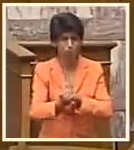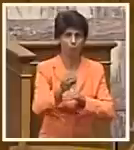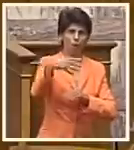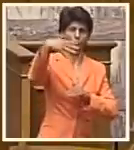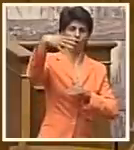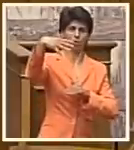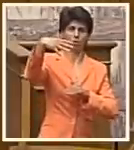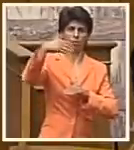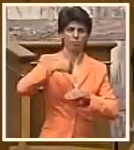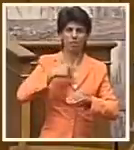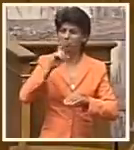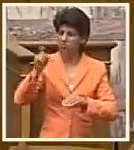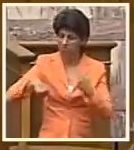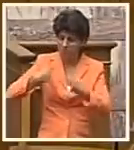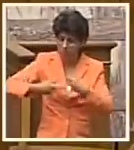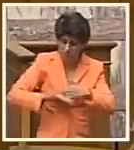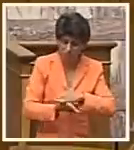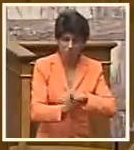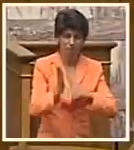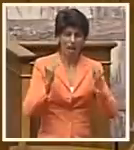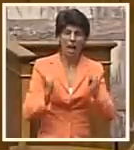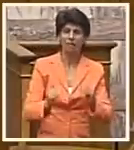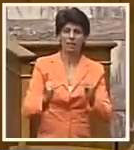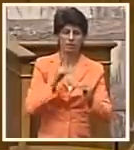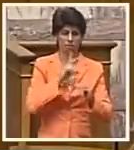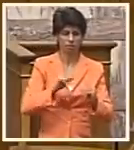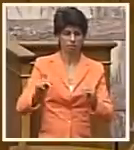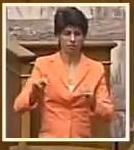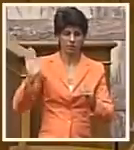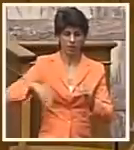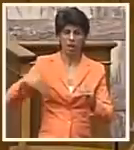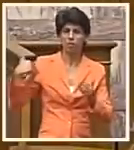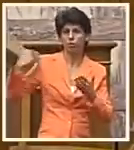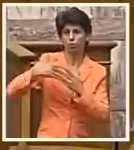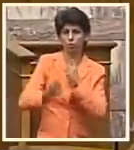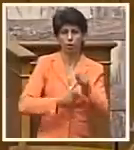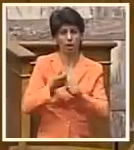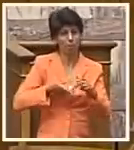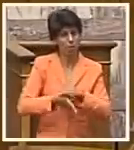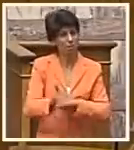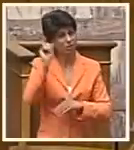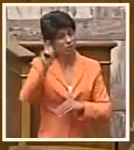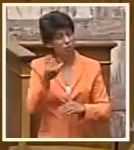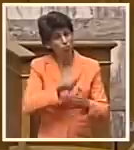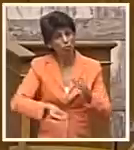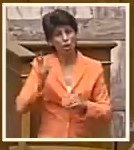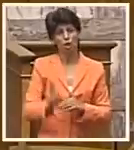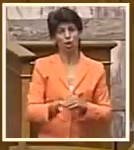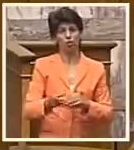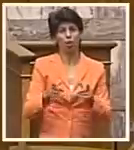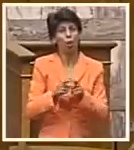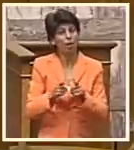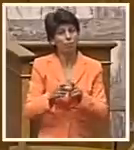μην είχαμε ζήσει παρόμοιες καταστάσεις τις τελευταίες δεκαετίες. Περάσαμε ίσως όμως χειρότερες δοκιμασίες στο παρελθόν και